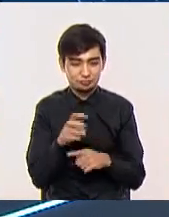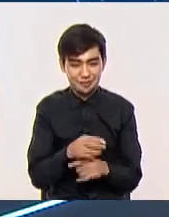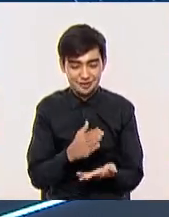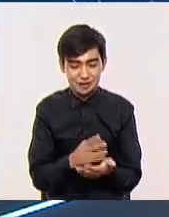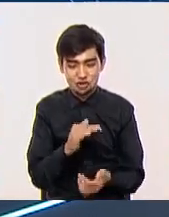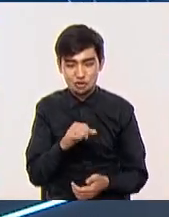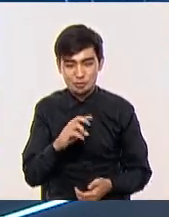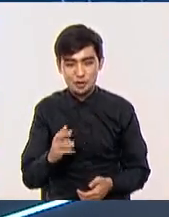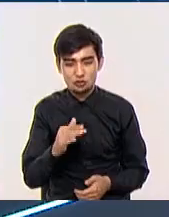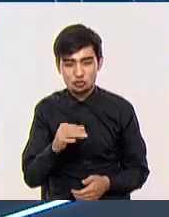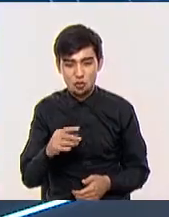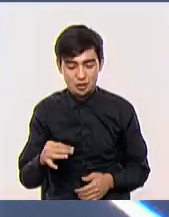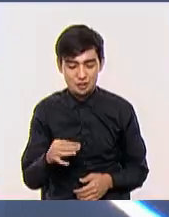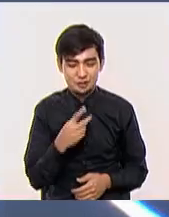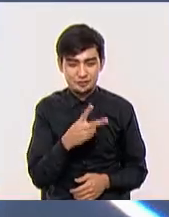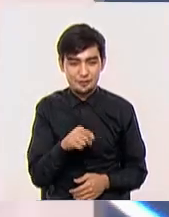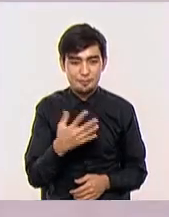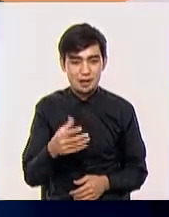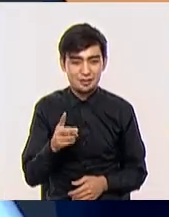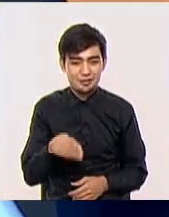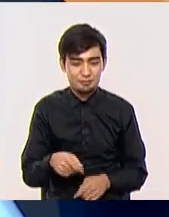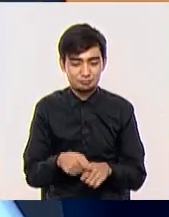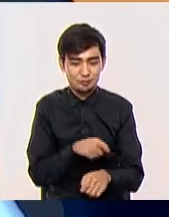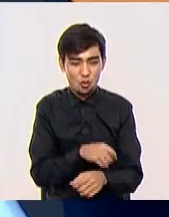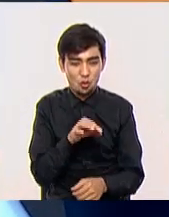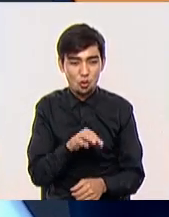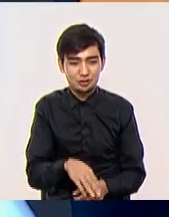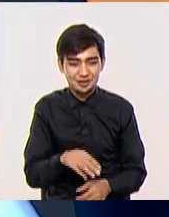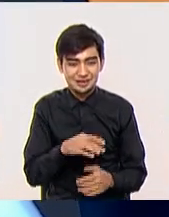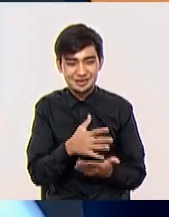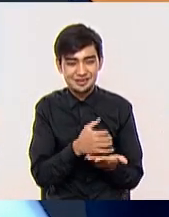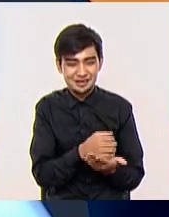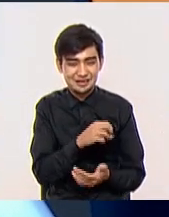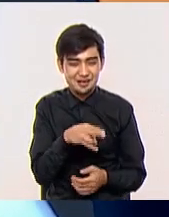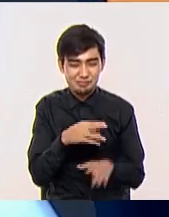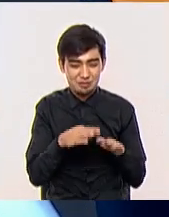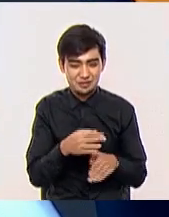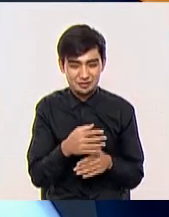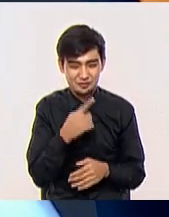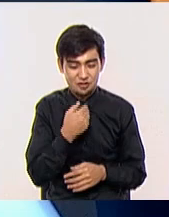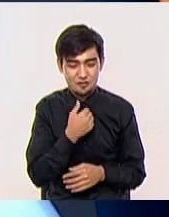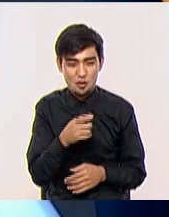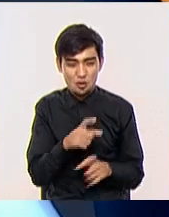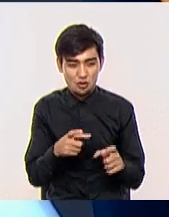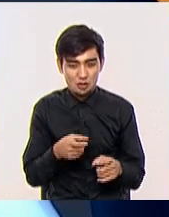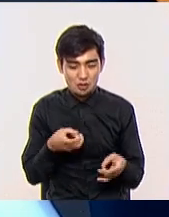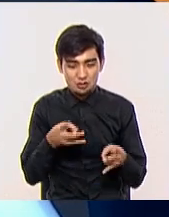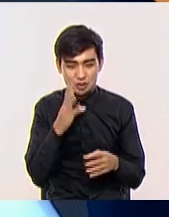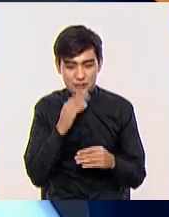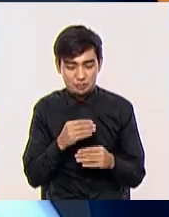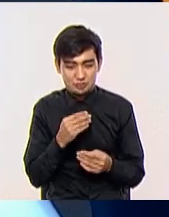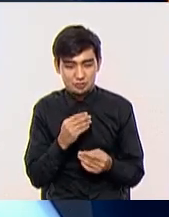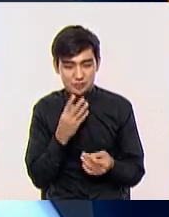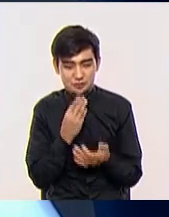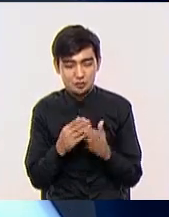Жибек-Жолы находится всего в 2,5 километрах от складов с боеприпасами. Люди рассказали, что рискуют остаться без крыши над